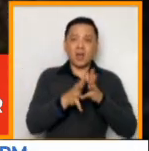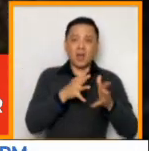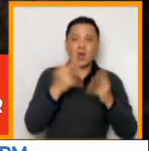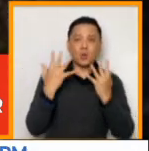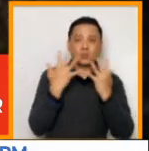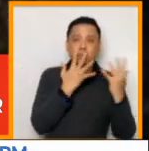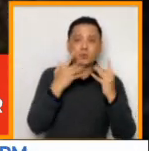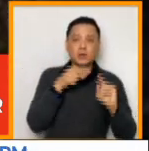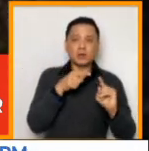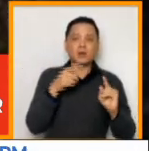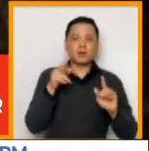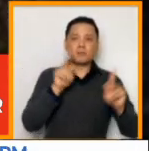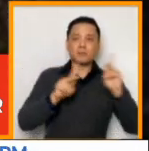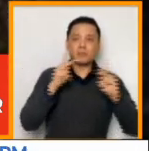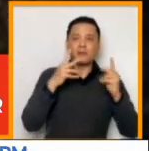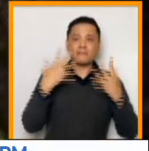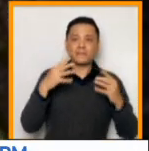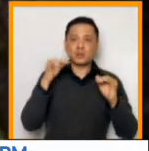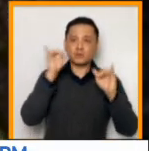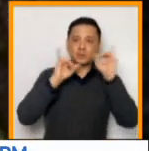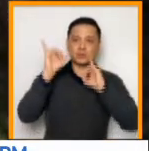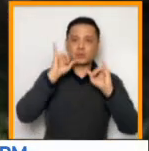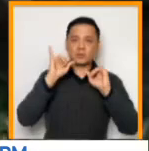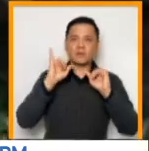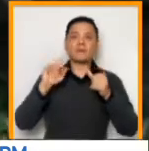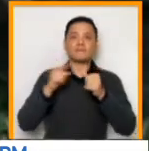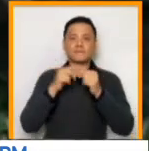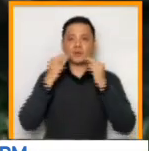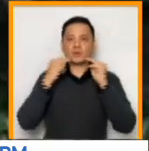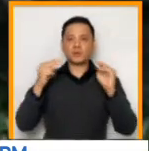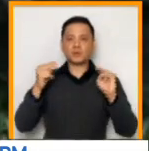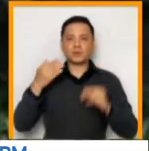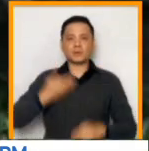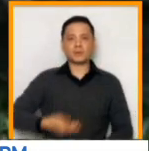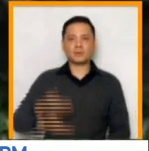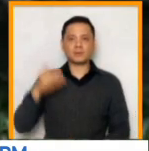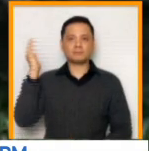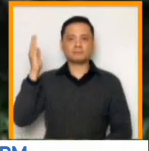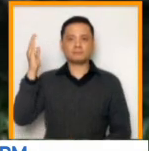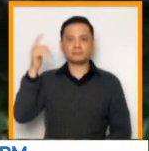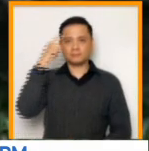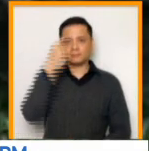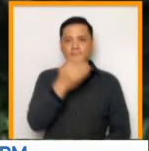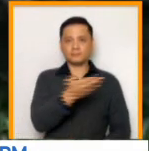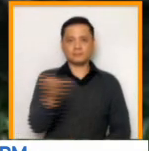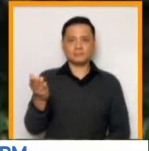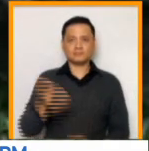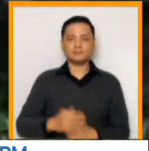Yan ang unang balita. Corinne Katibayan, Buong Puso para sa Pilipino.